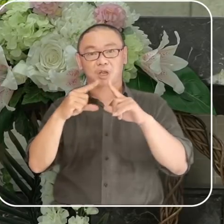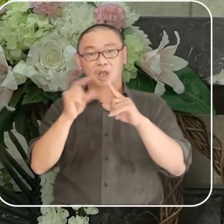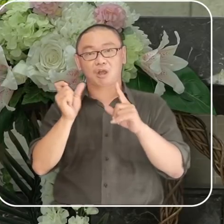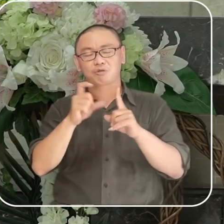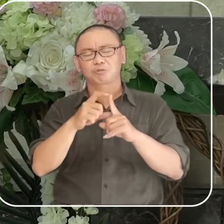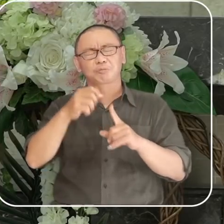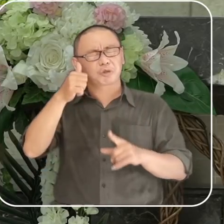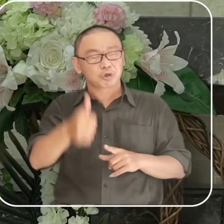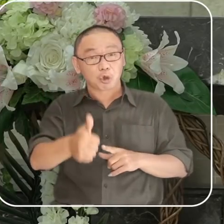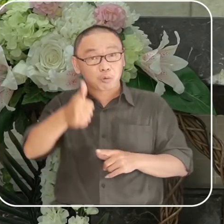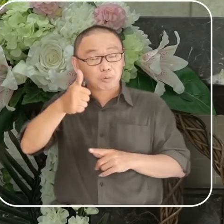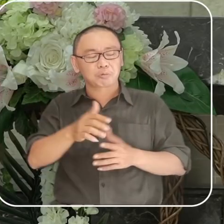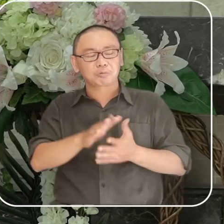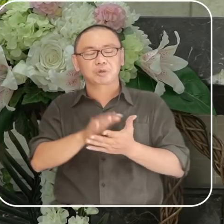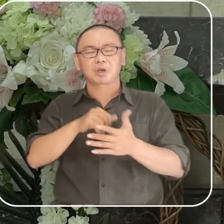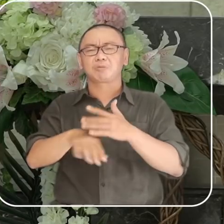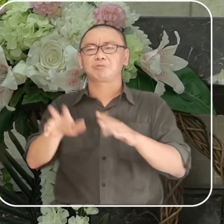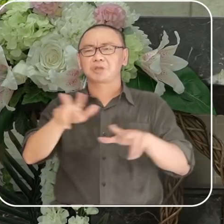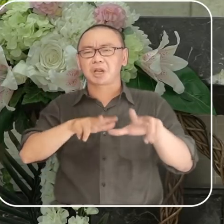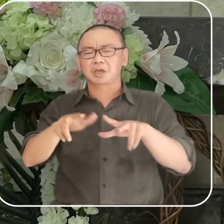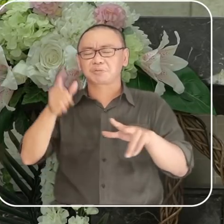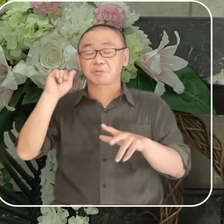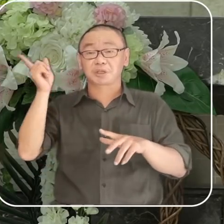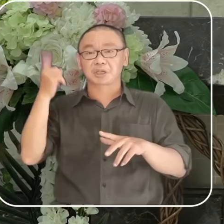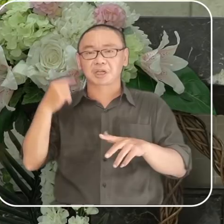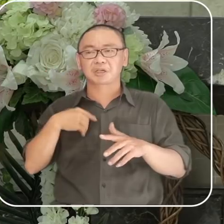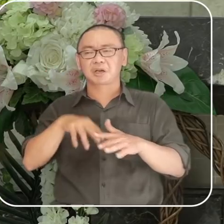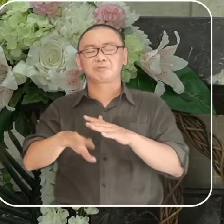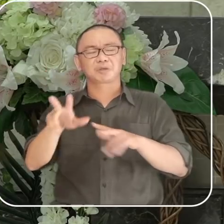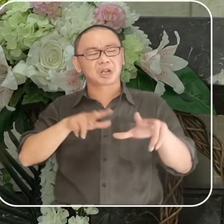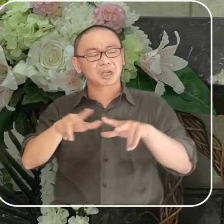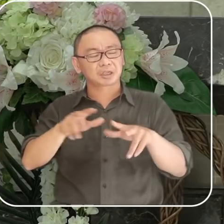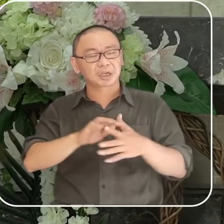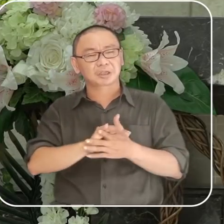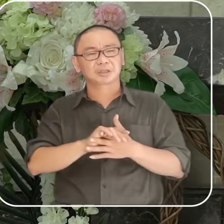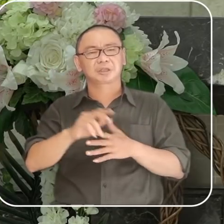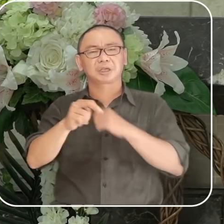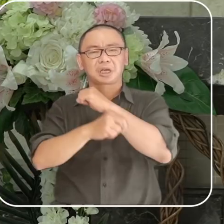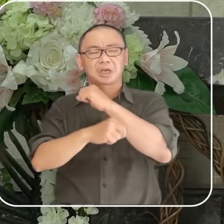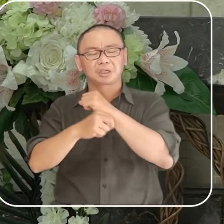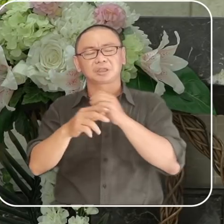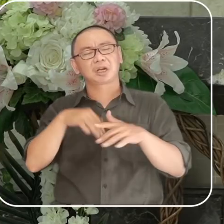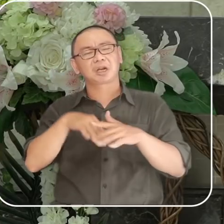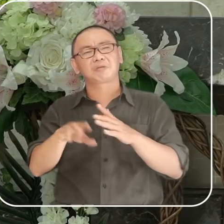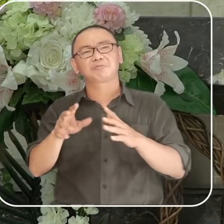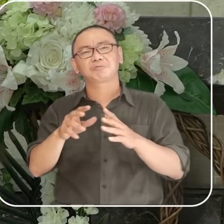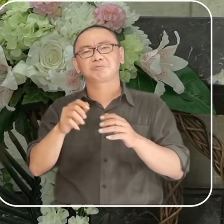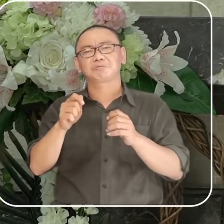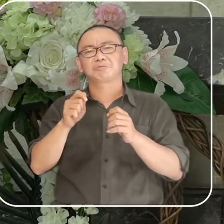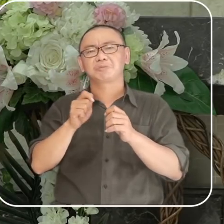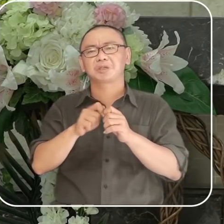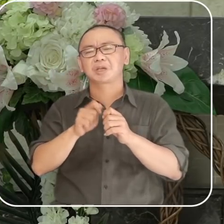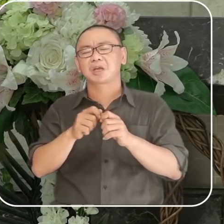di dalam menjalankan pemerintahannya, di dalam menjalankan negaranya, di dalam menjalankan membina